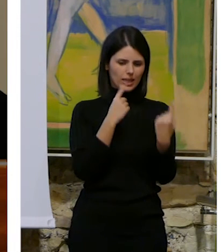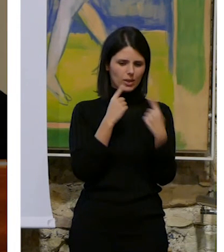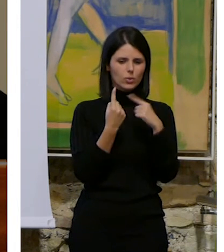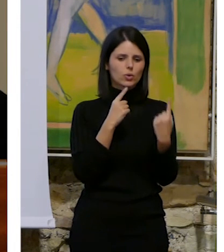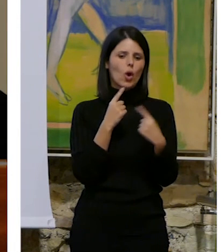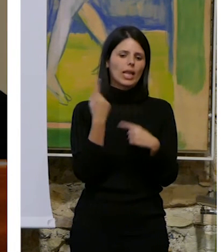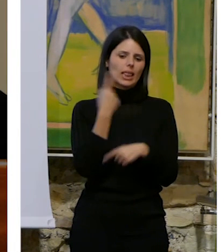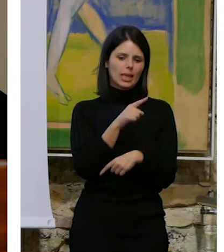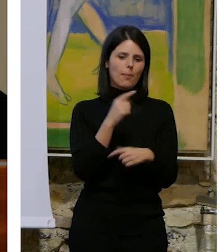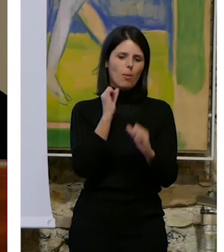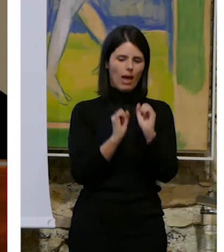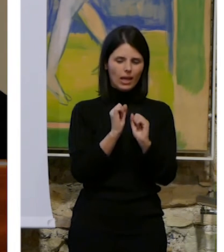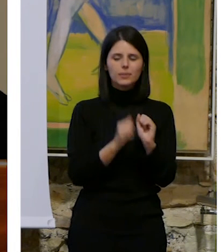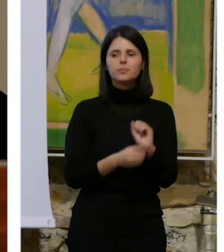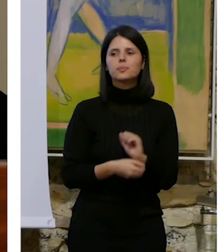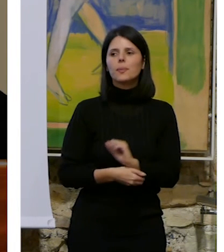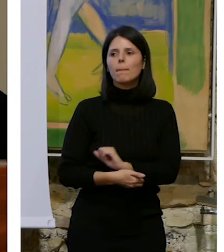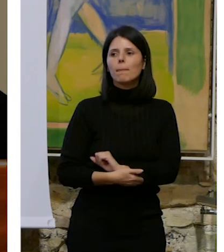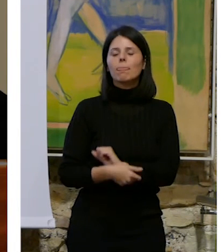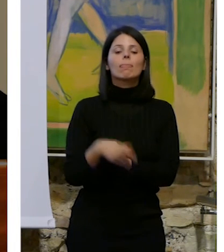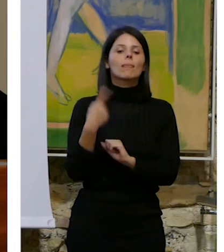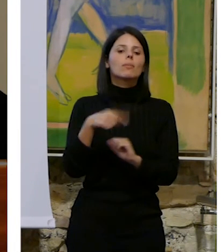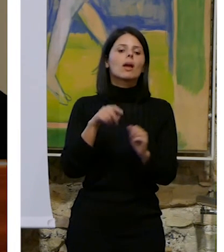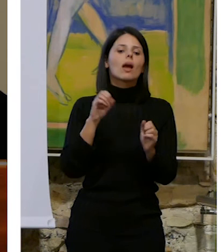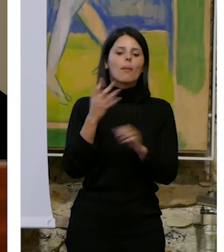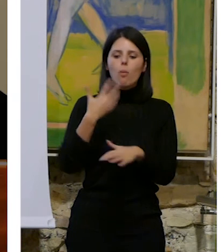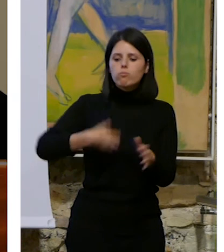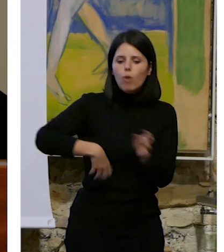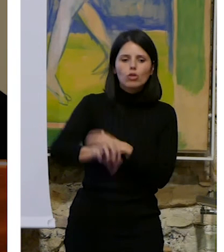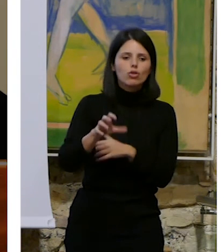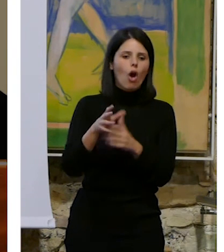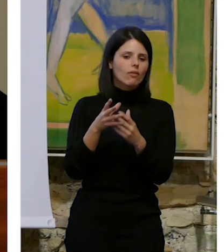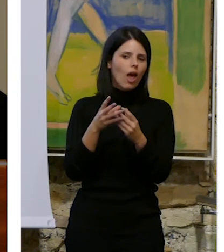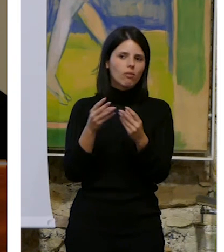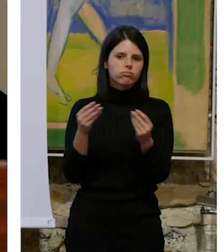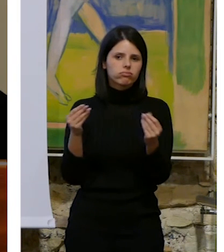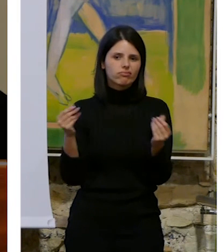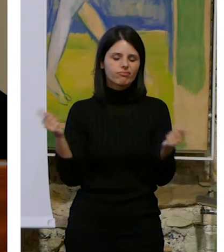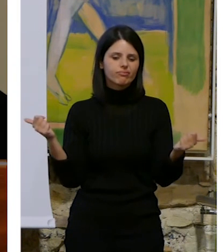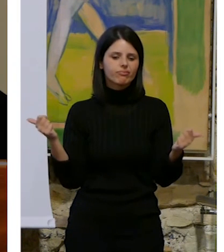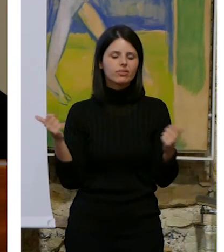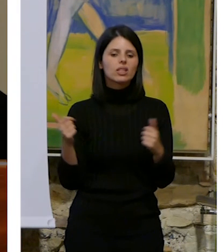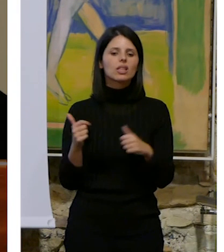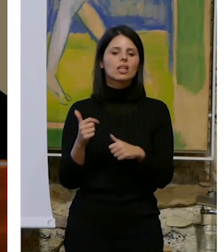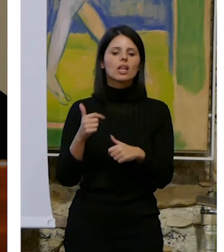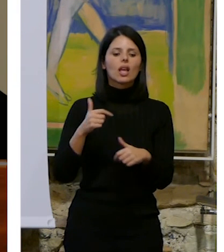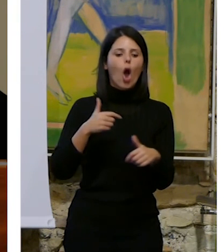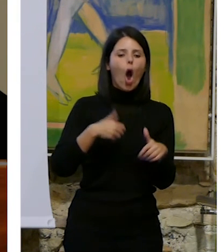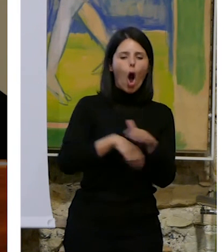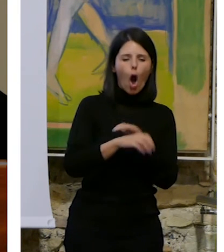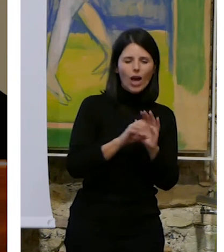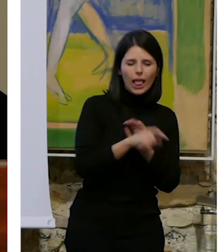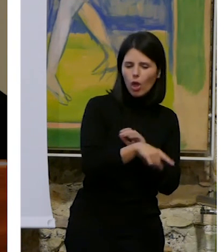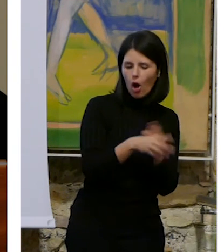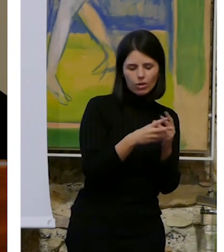E purtroppo la società moderna ha eliminato la bocciofila, ha eliminato l'oratorio, ha